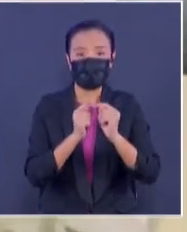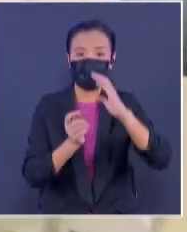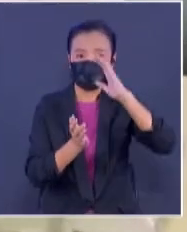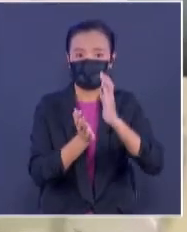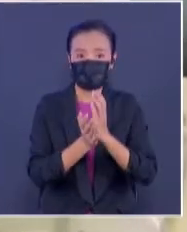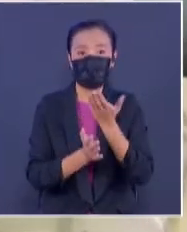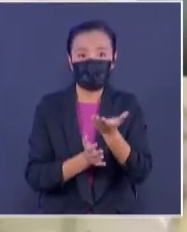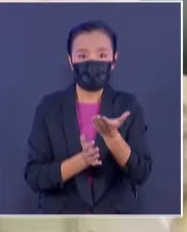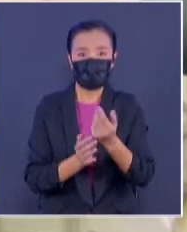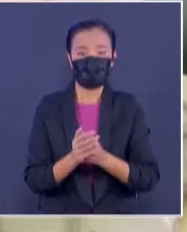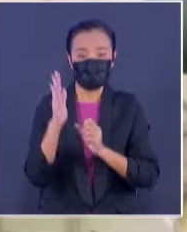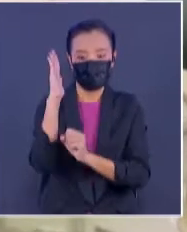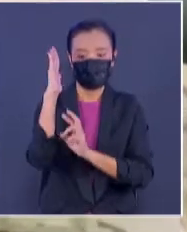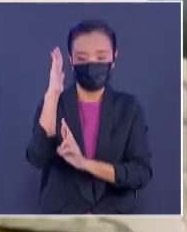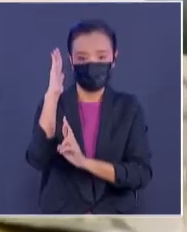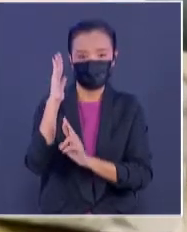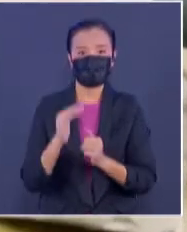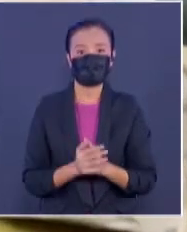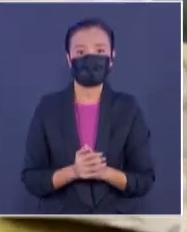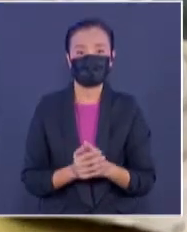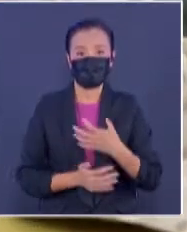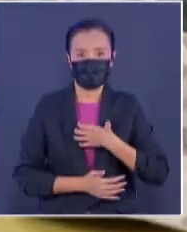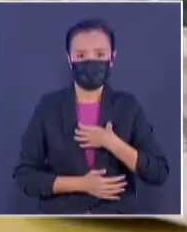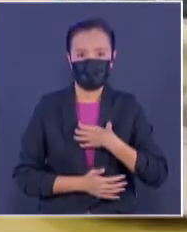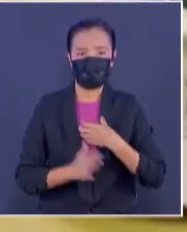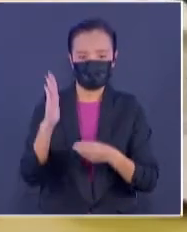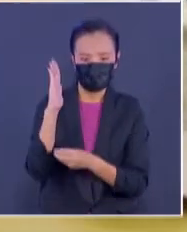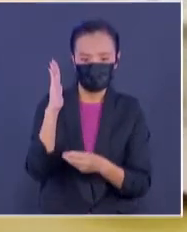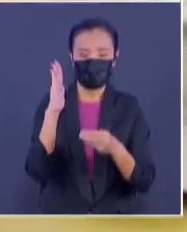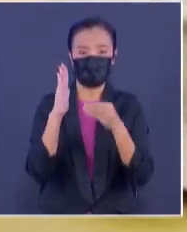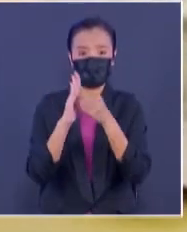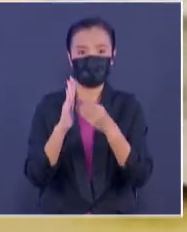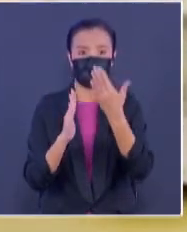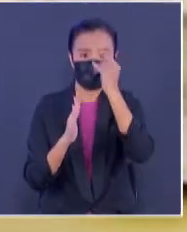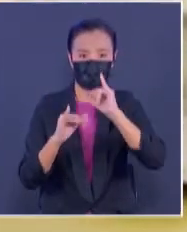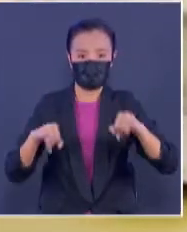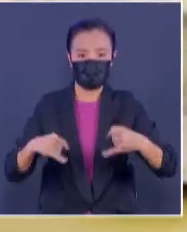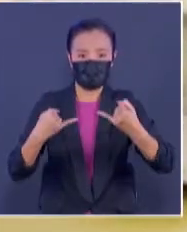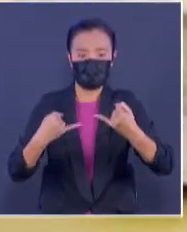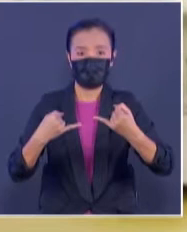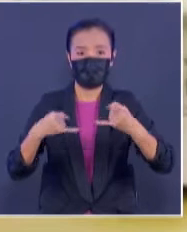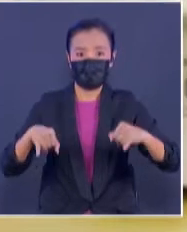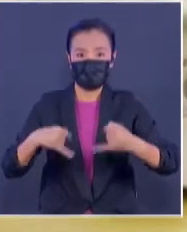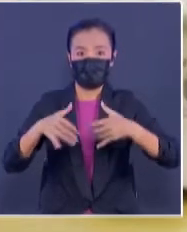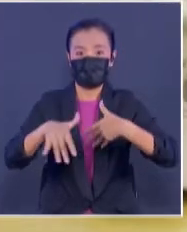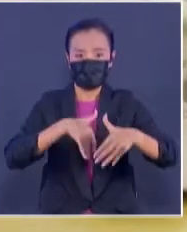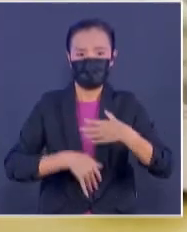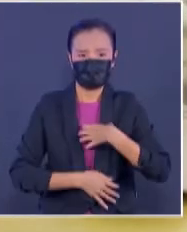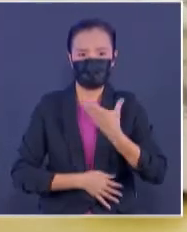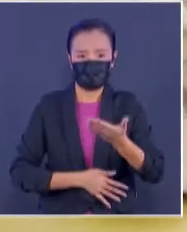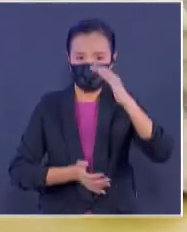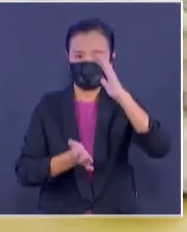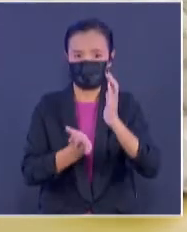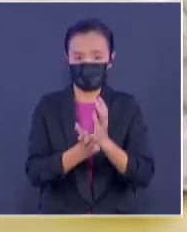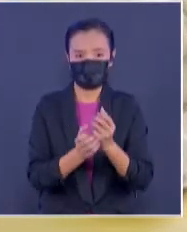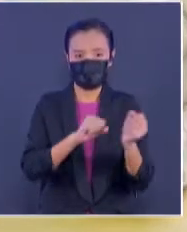จ้งว่าอยู่ในพื้นที่จังหวัดสุราษฎร์ธานีต้องการออกจากพื้นที่เพราะมีความขัดแย้งกับคนในพื้นที่อยากให้เจ้าหน้าที่ตำรว